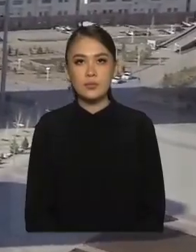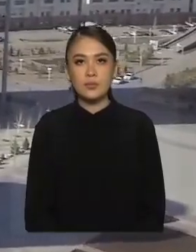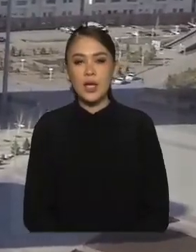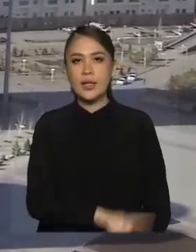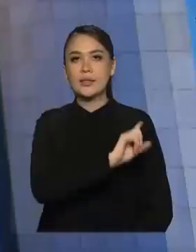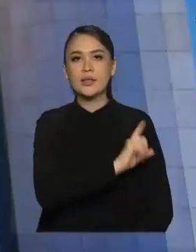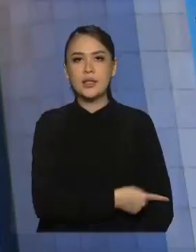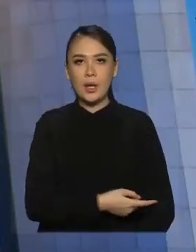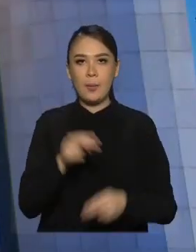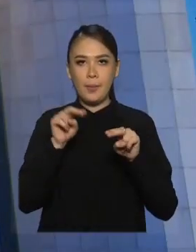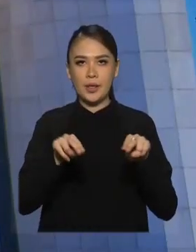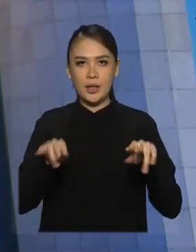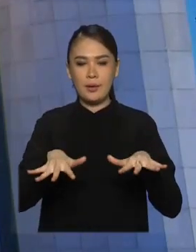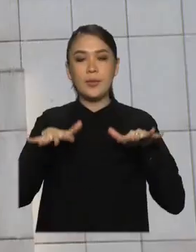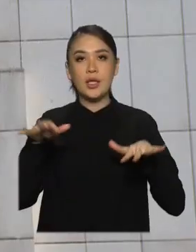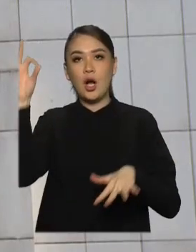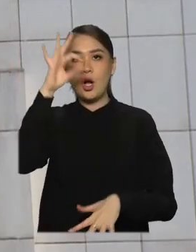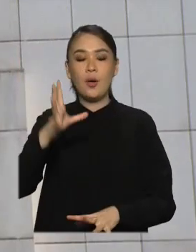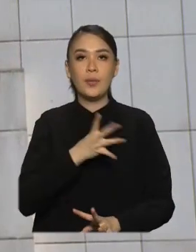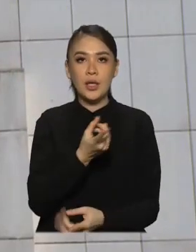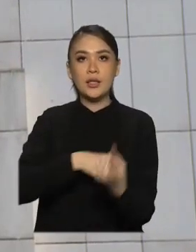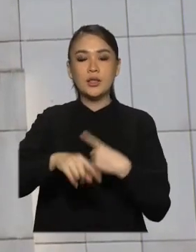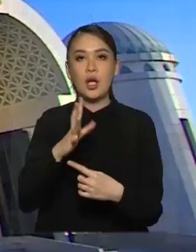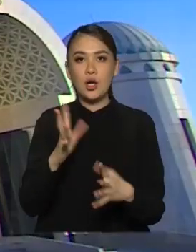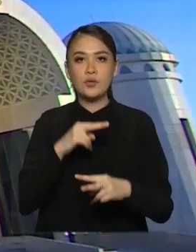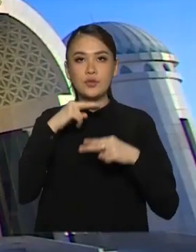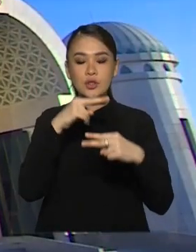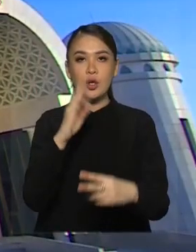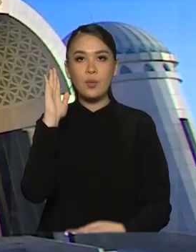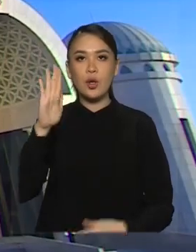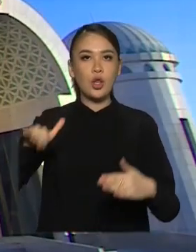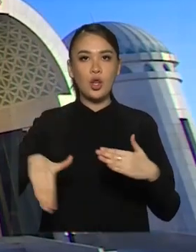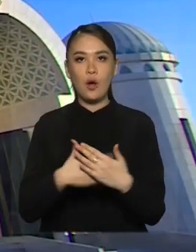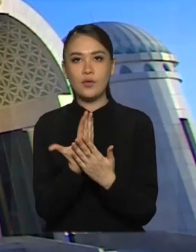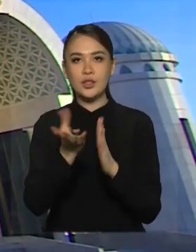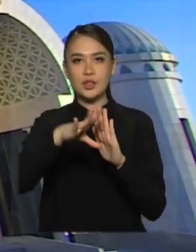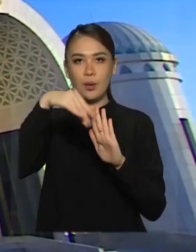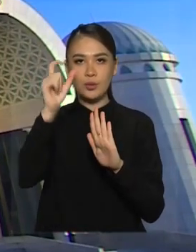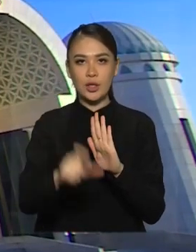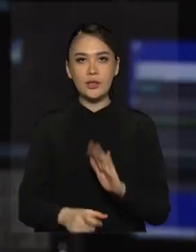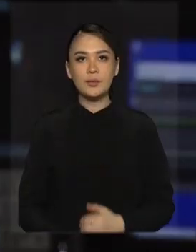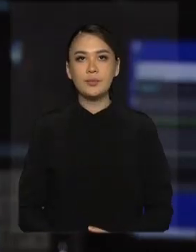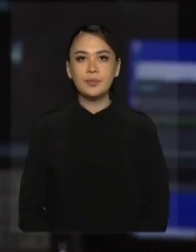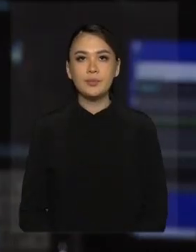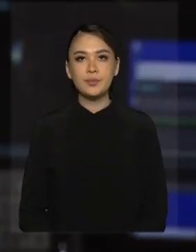Сильный парламент через трансформацию. На чем сконцентрируют усилия новоизбранные депутаты?